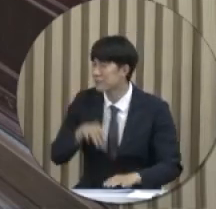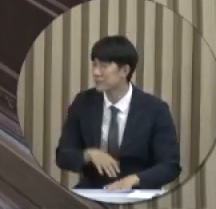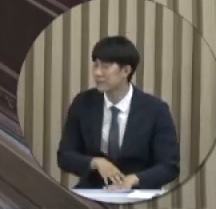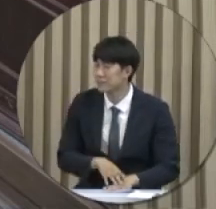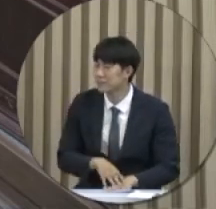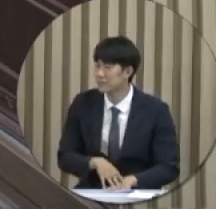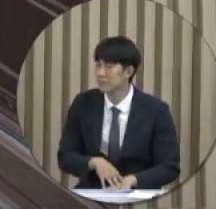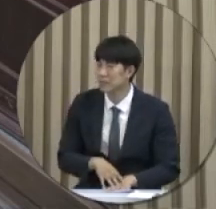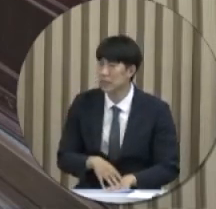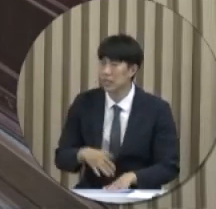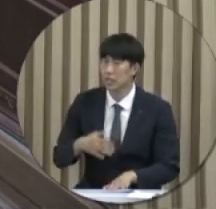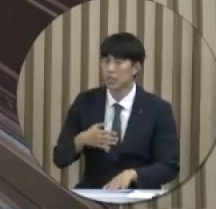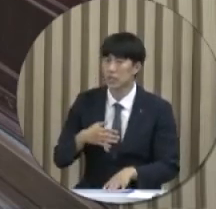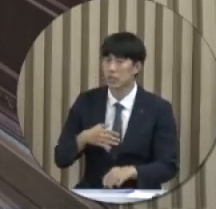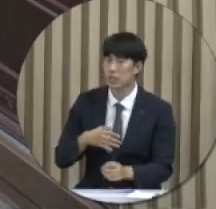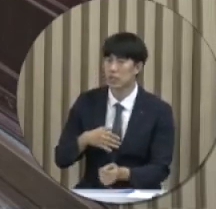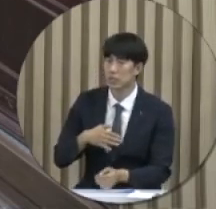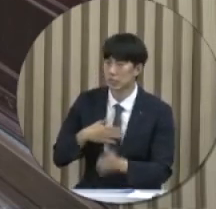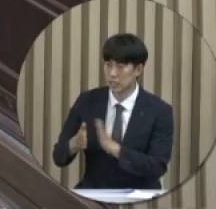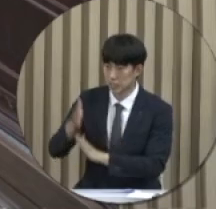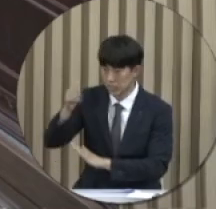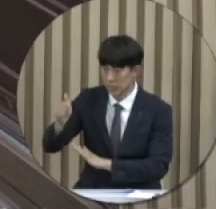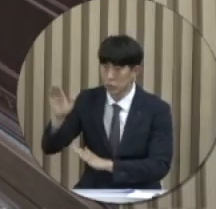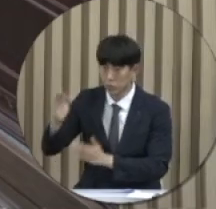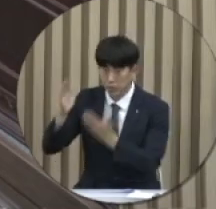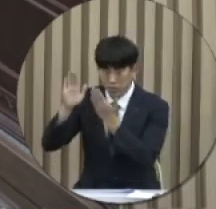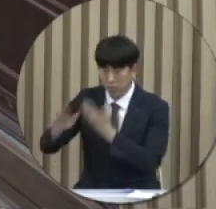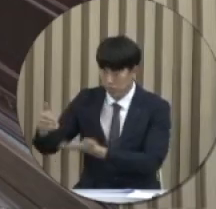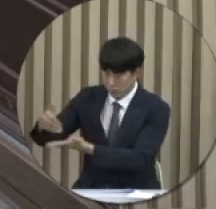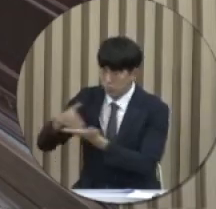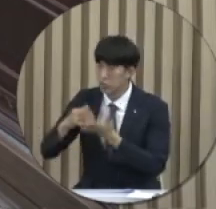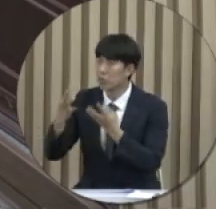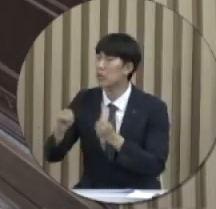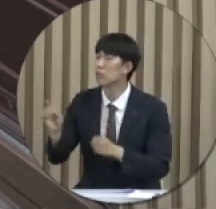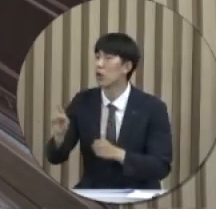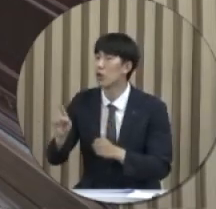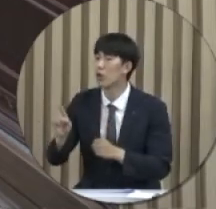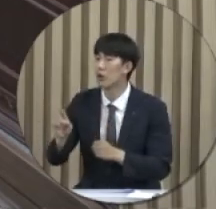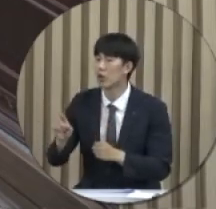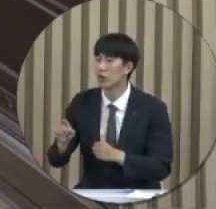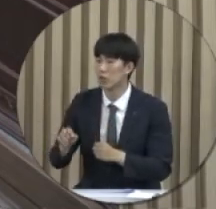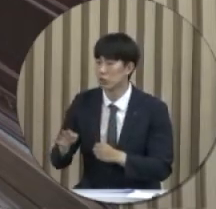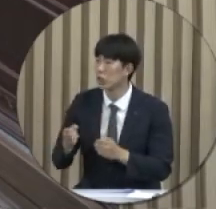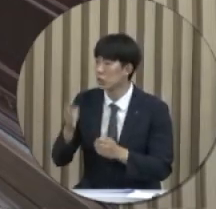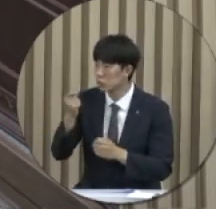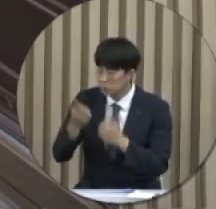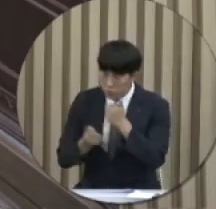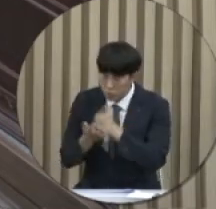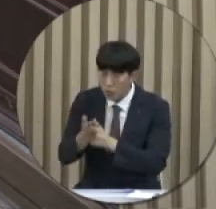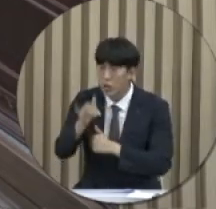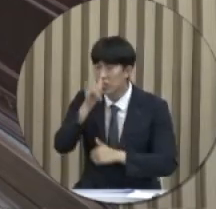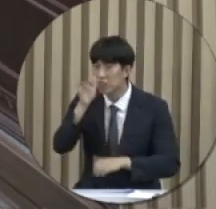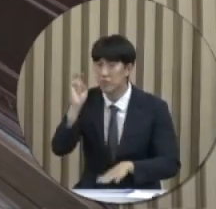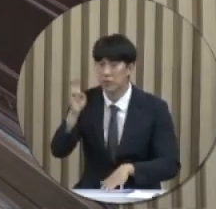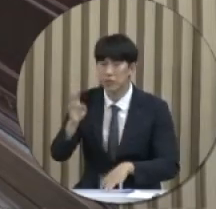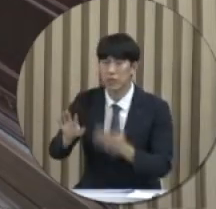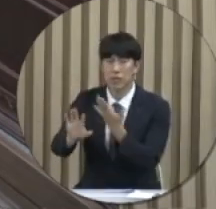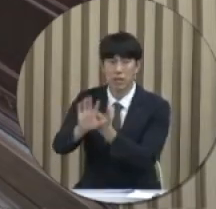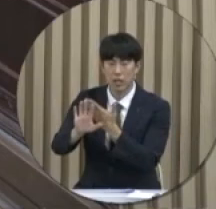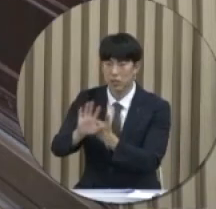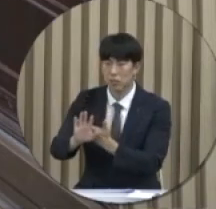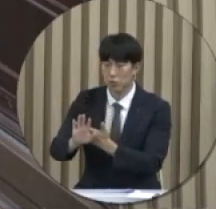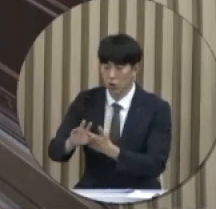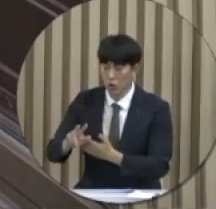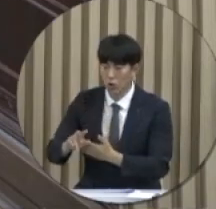그러면 제가 시장되고 상당히 많은 민원 중에 하나가요. 영향력이 그분이 있으신 것 같아요. 그분이 뭐 다른 어디